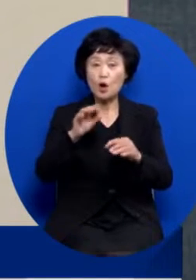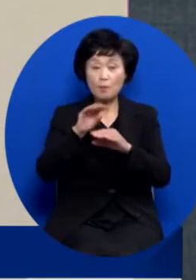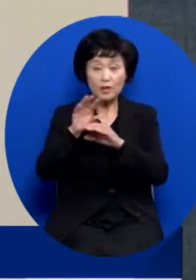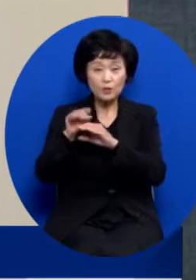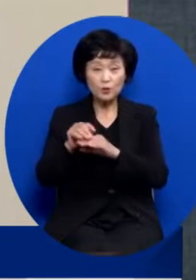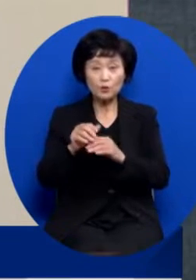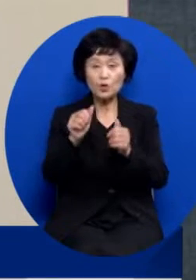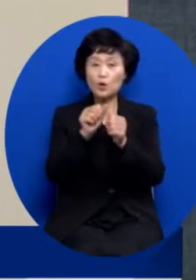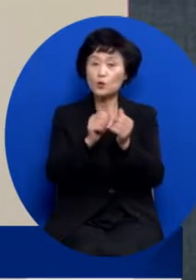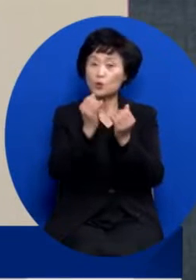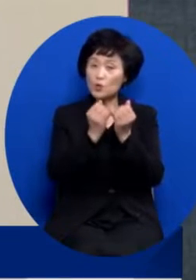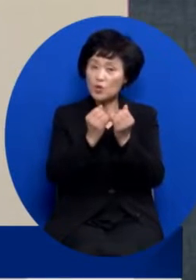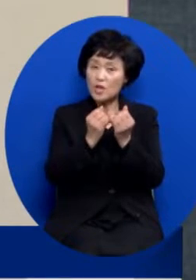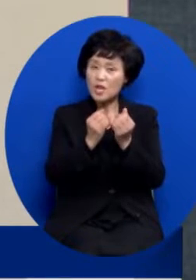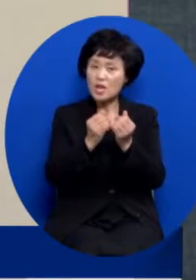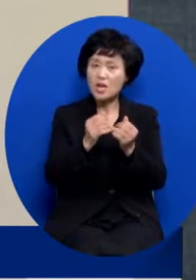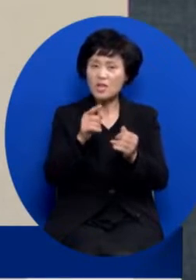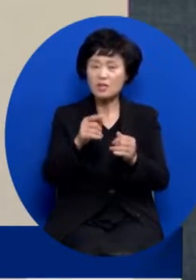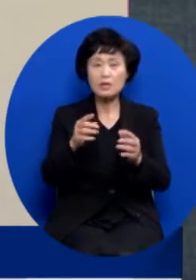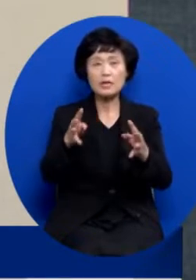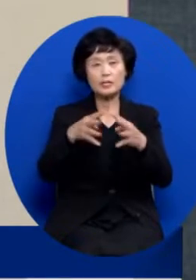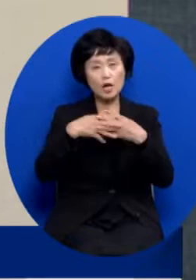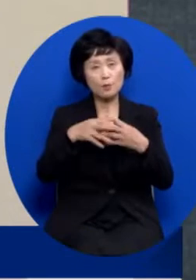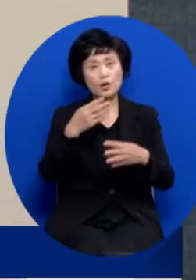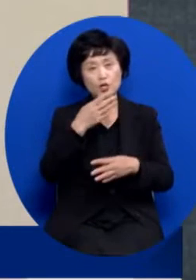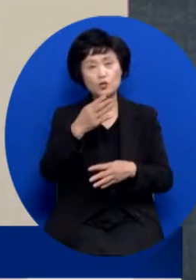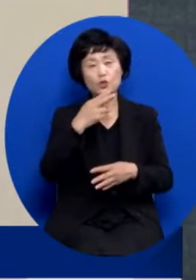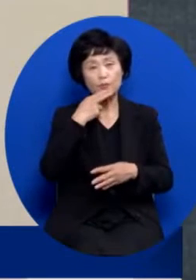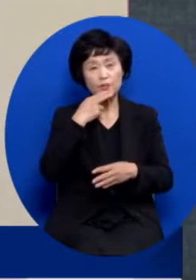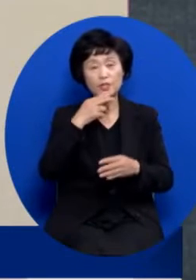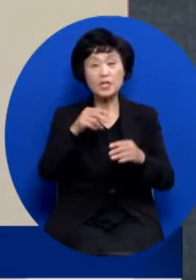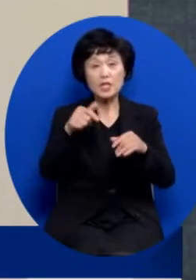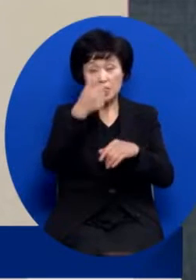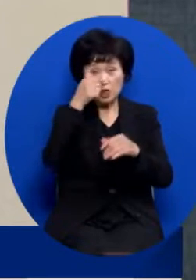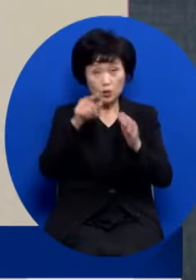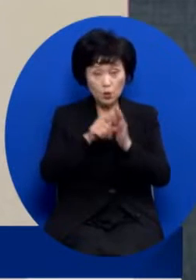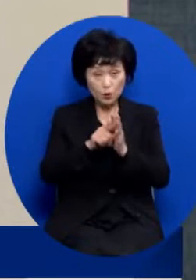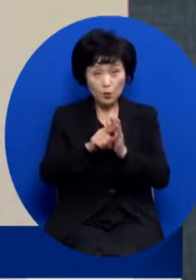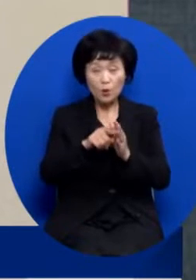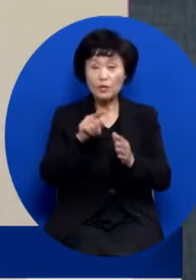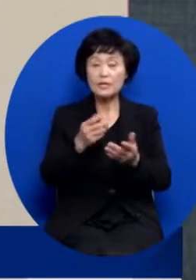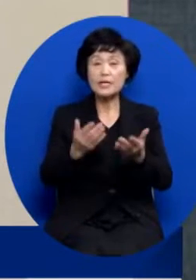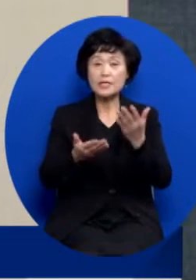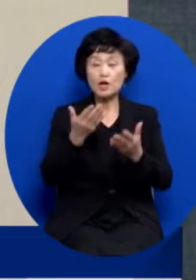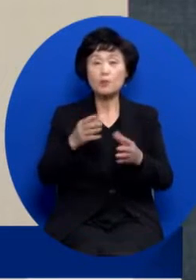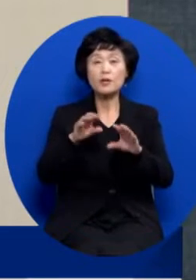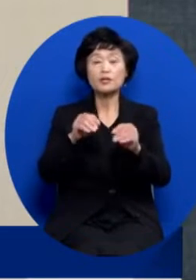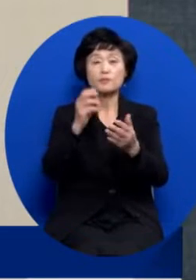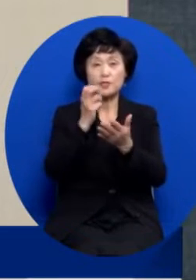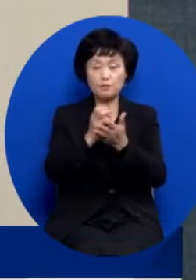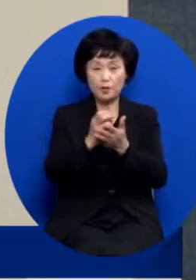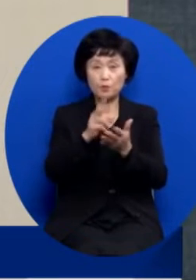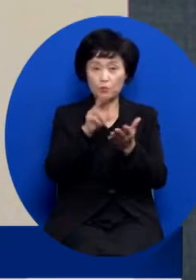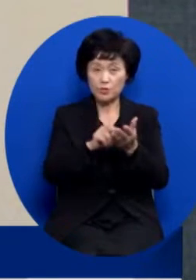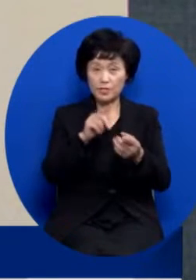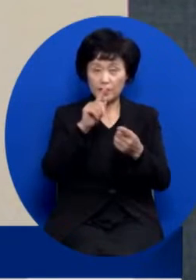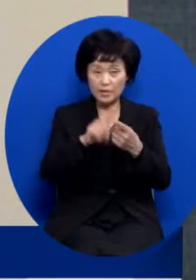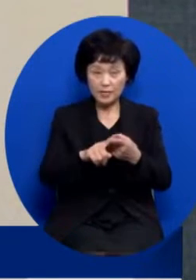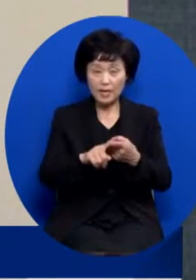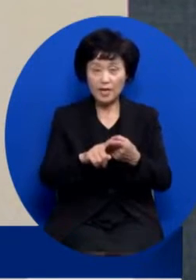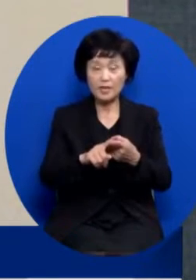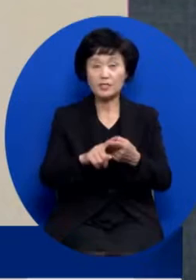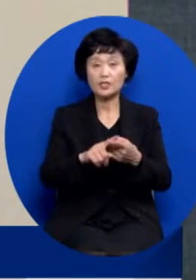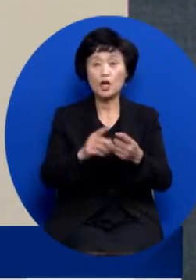결코 타협할 수 없는 기독교의 기본 입장을 바탕으로 차별금지법안의 문제점에 관하여